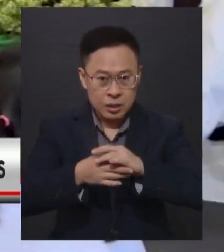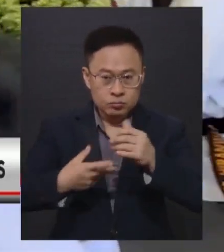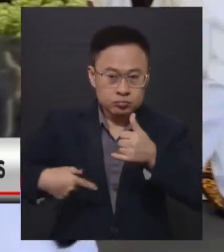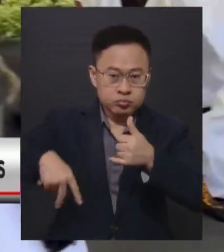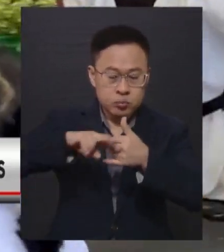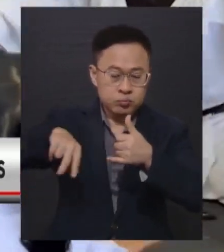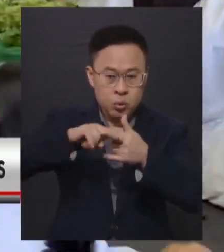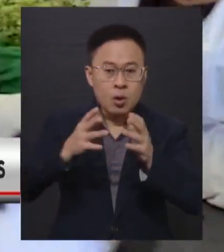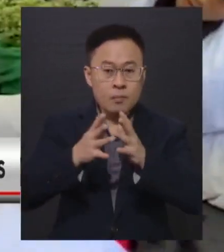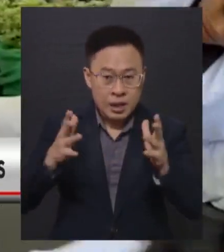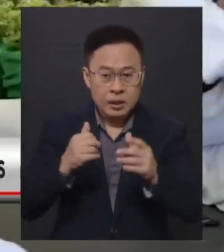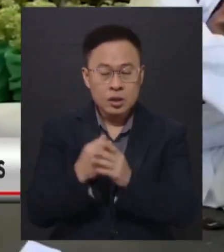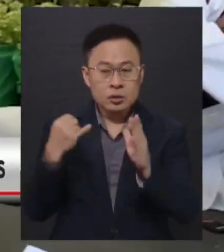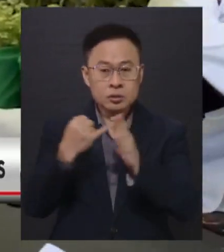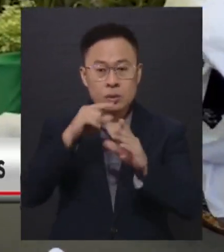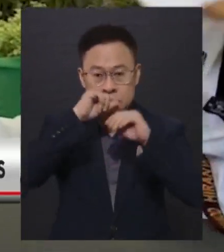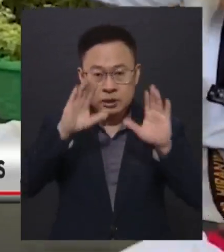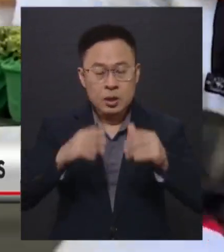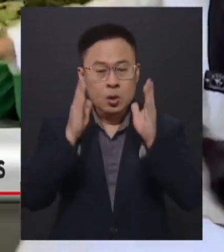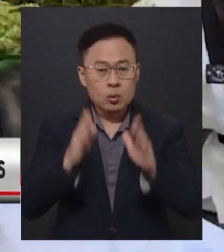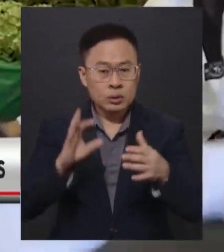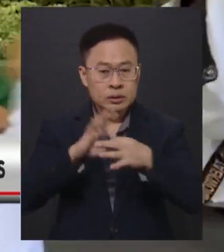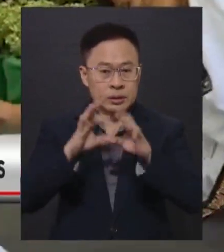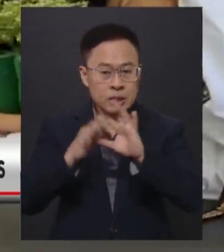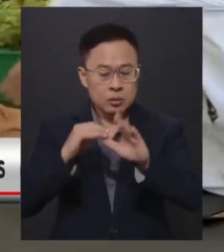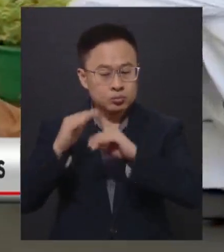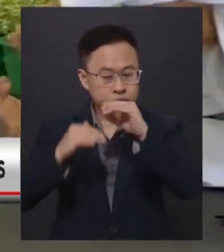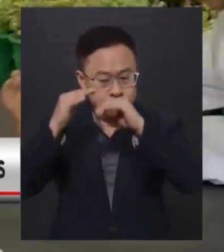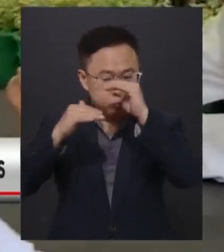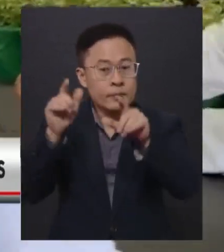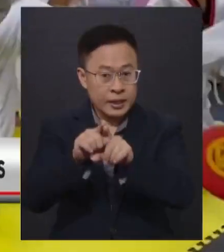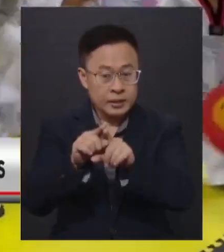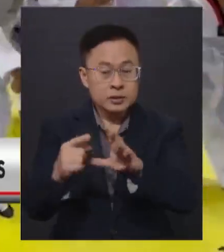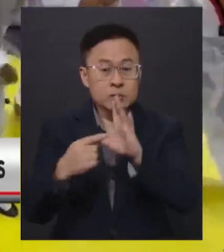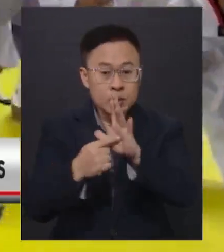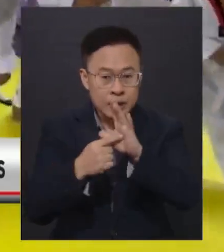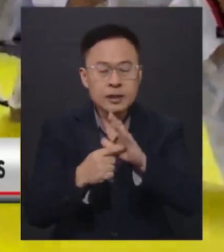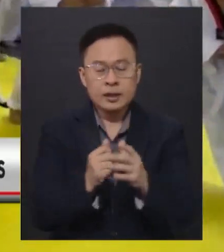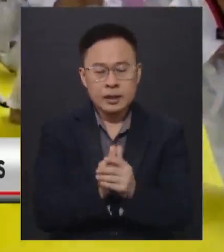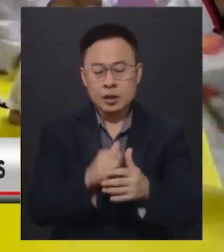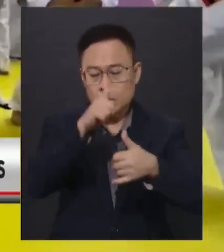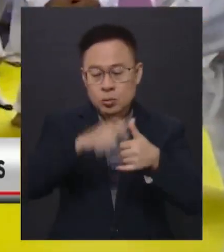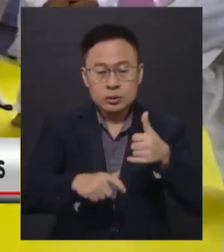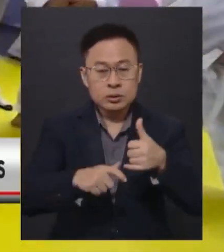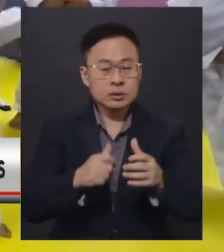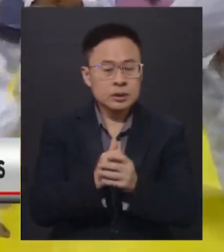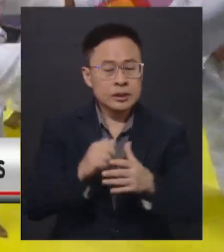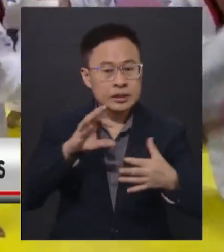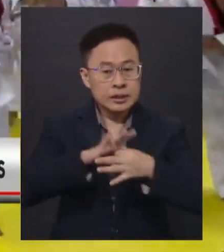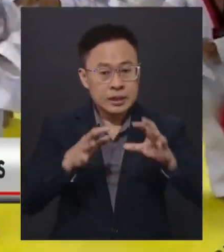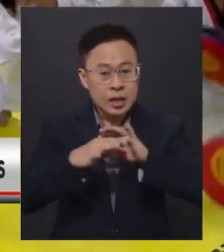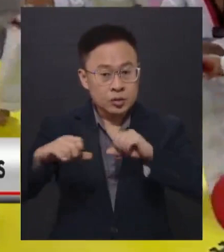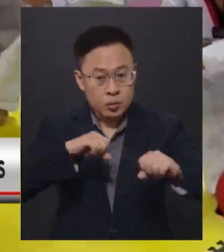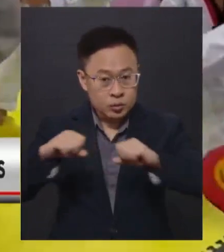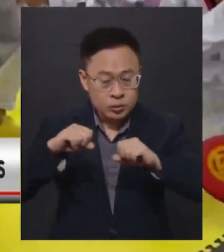ยนาทก็มีผลงานและพัฒนานักกีฬาเทควันโดอย่างต่อเนื่องไม่ว่าจะเป็นในระดับประเทศกีฬาเยาวชนแห่งชาติ